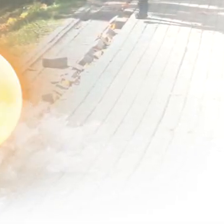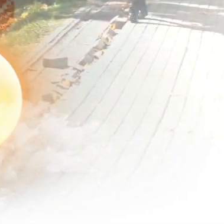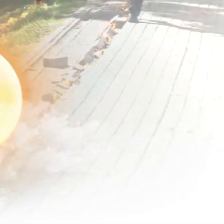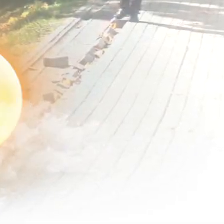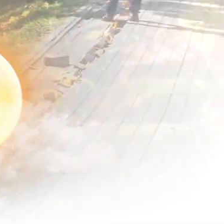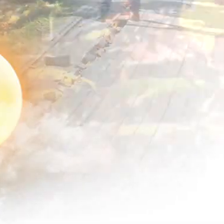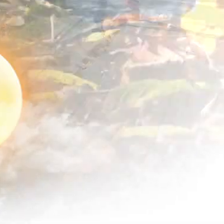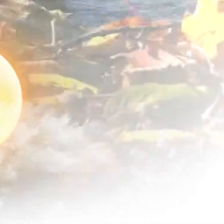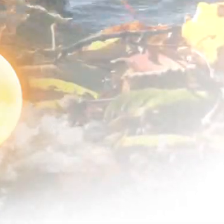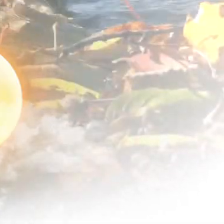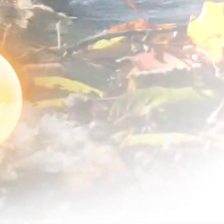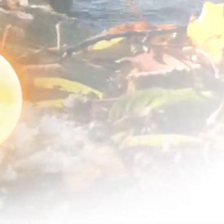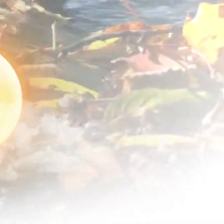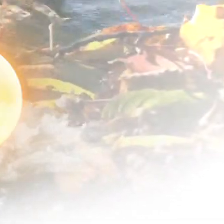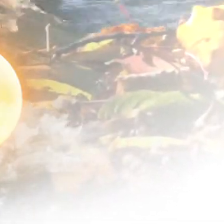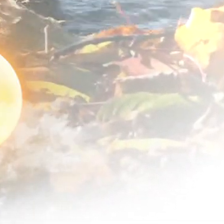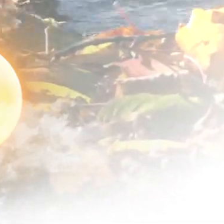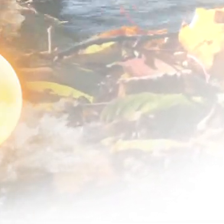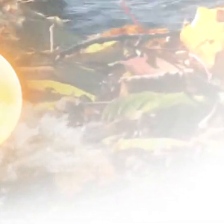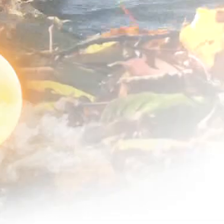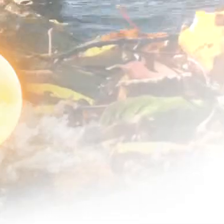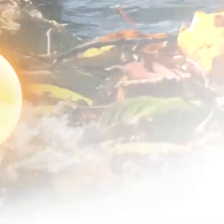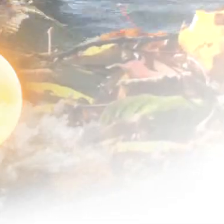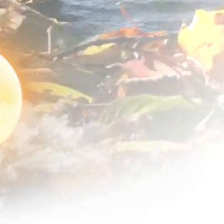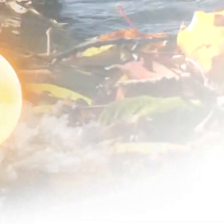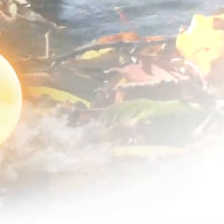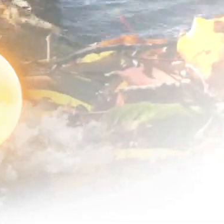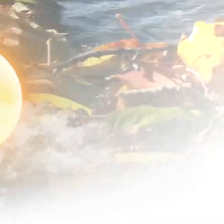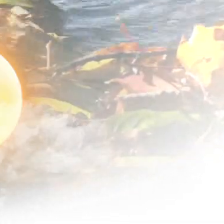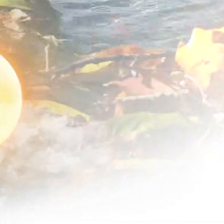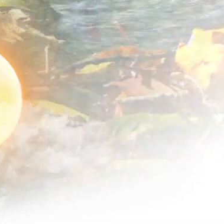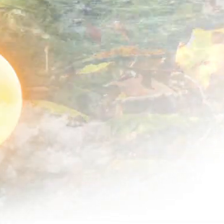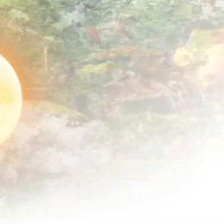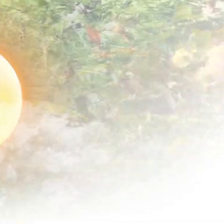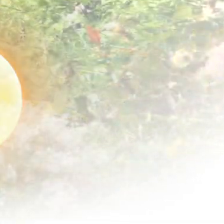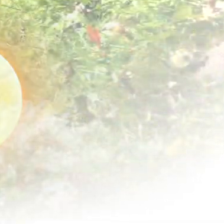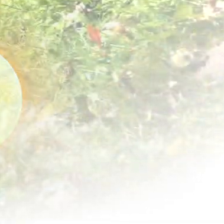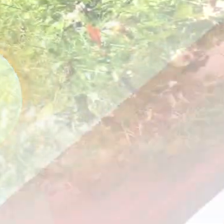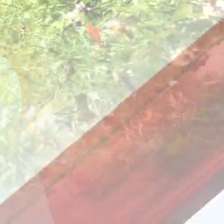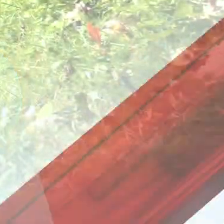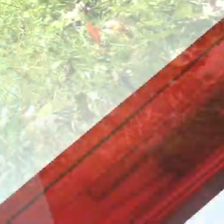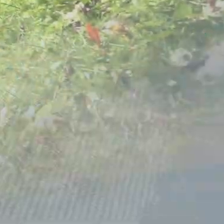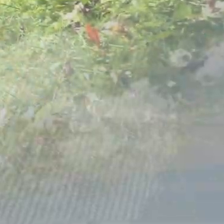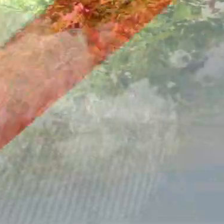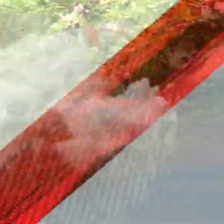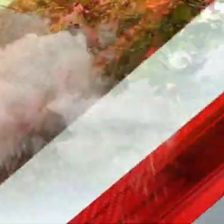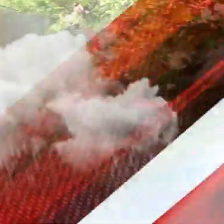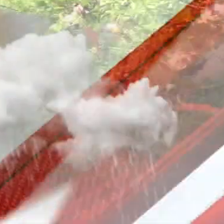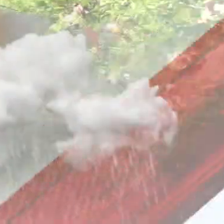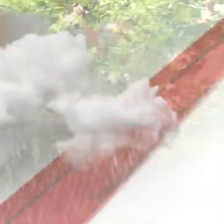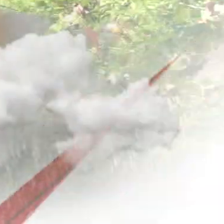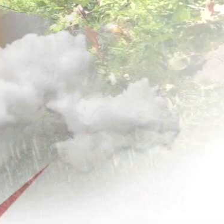днём. Воблачна, без ападкаў, вецер паўднёва-ўсходні ад 2 да 4 метраў на секунду. У